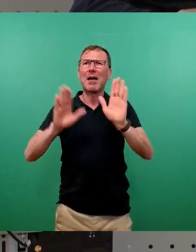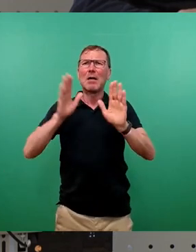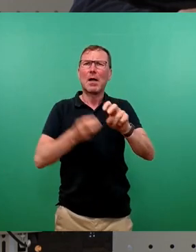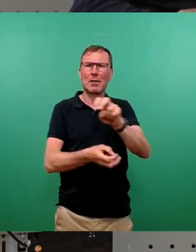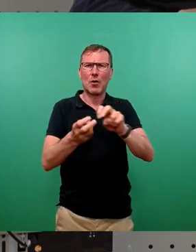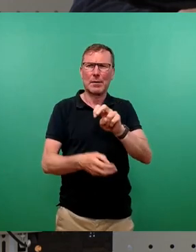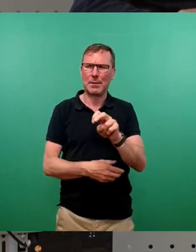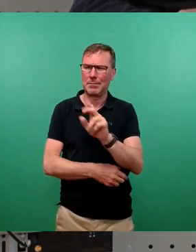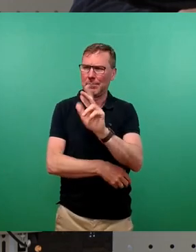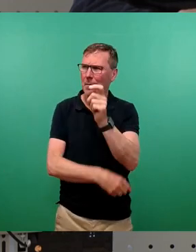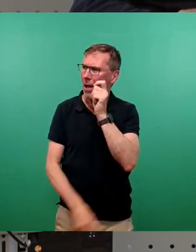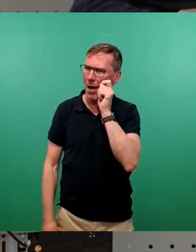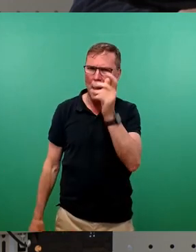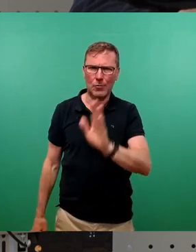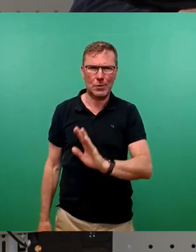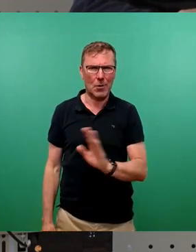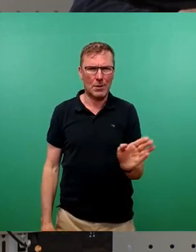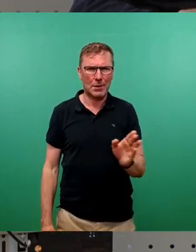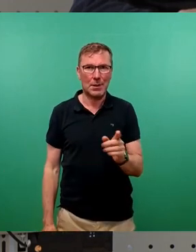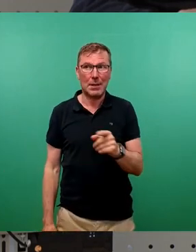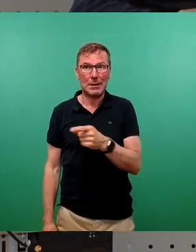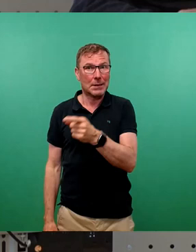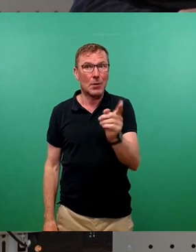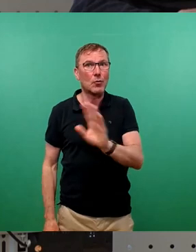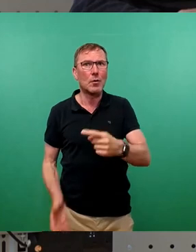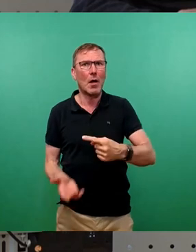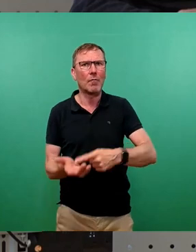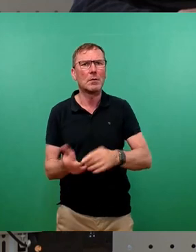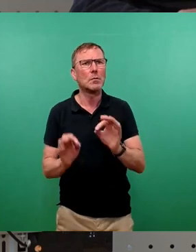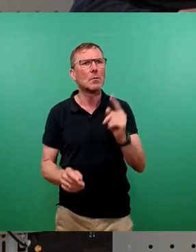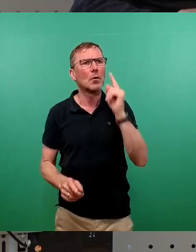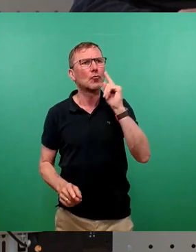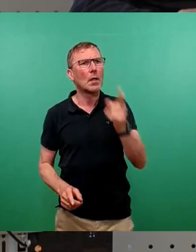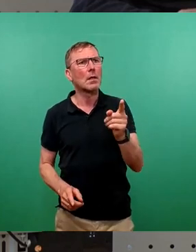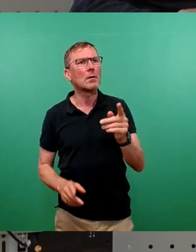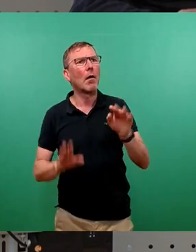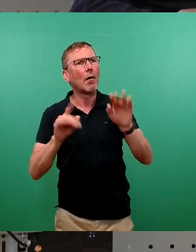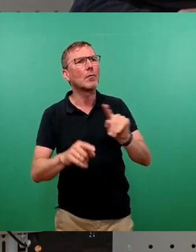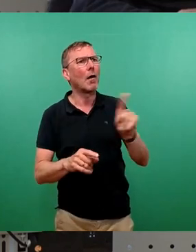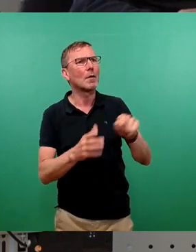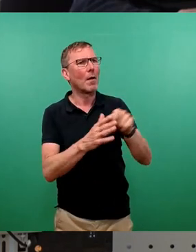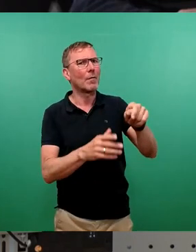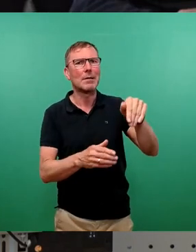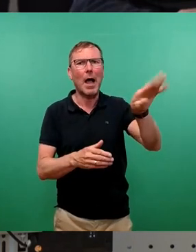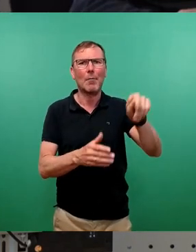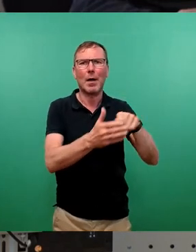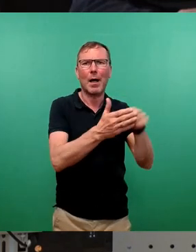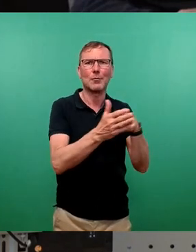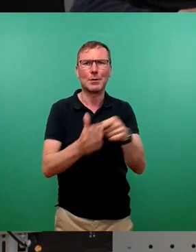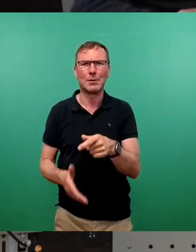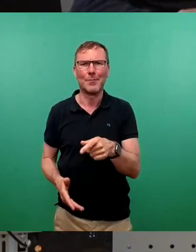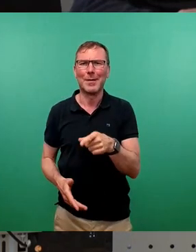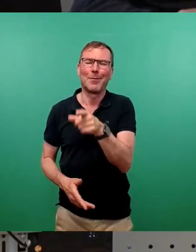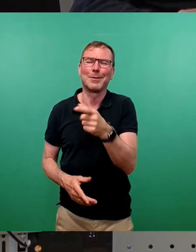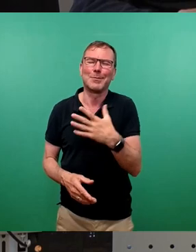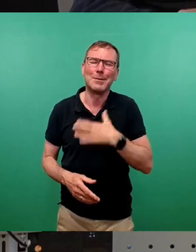Es ist erstaunlich, dass Sie noch nie gefordert haben, dass gewisse Stadträte nicht mehr wählen dürfen. Aber das würden Sie natürlich am liebsten